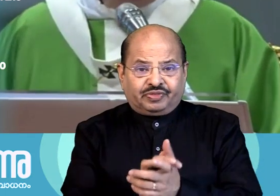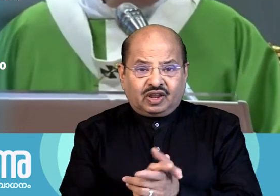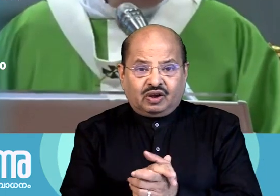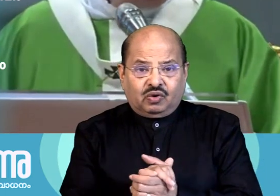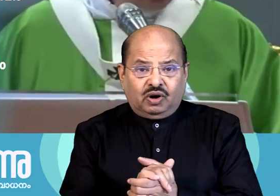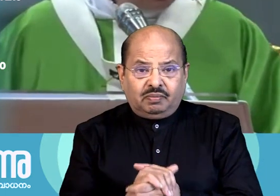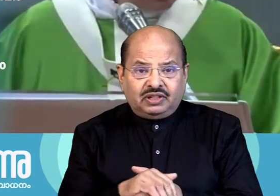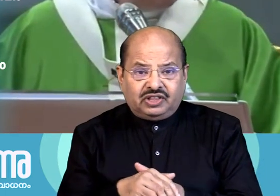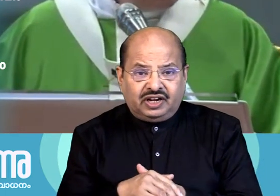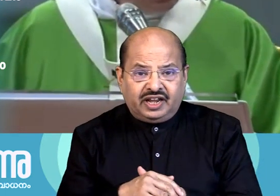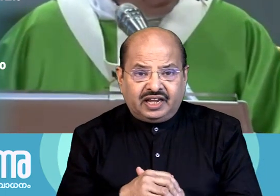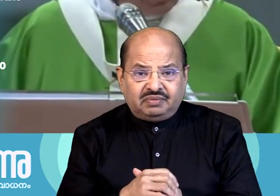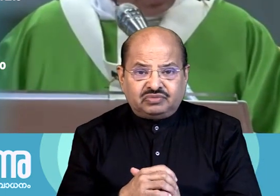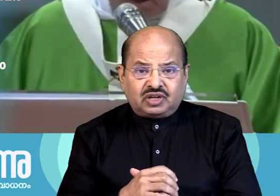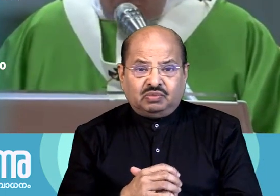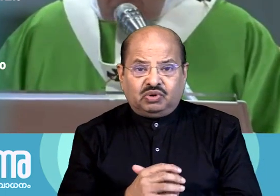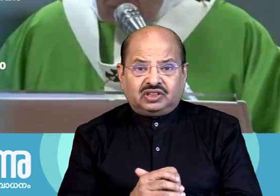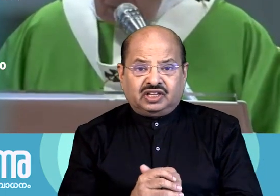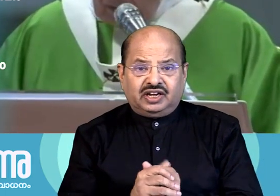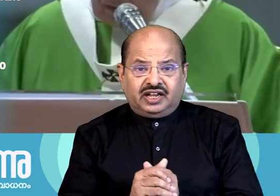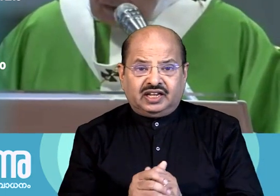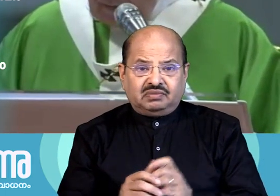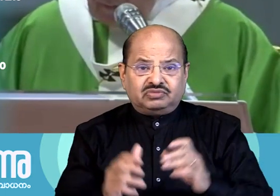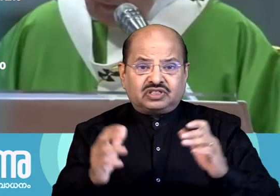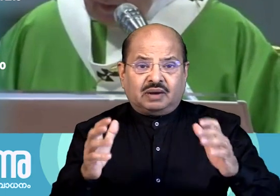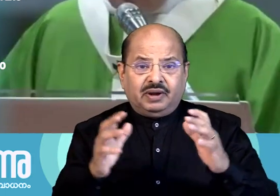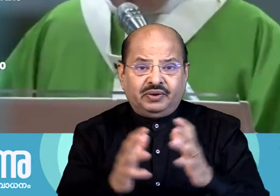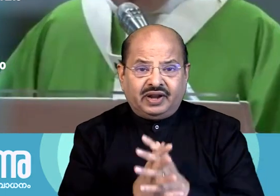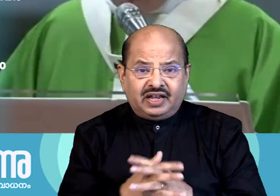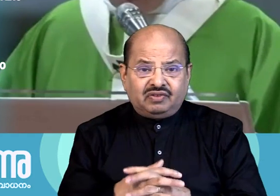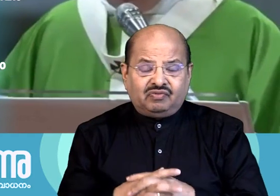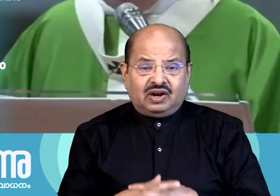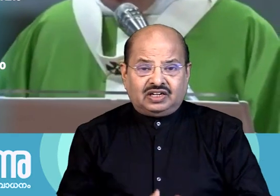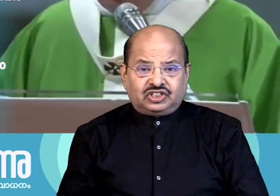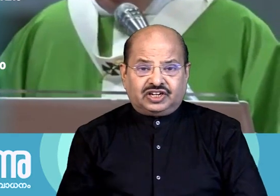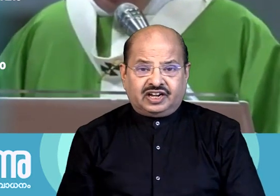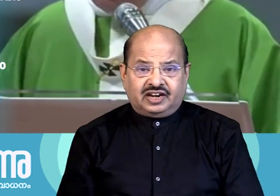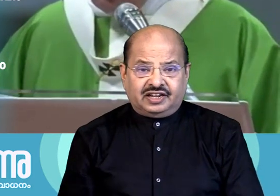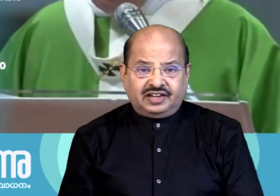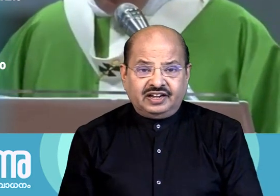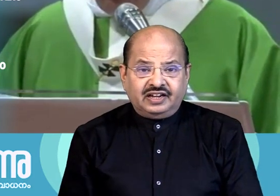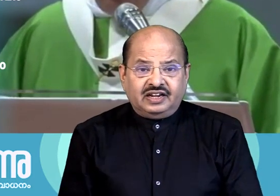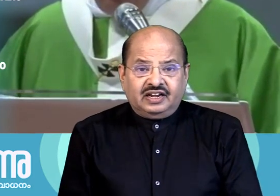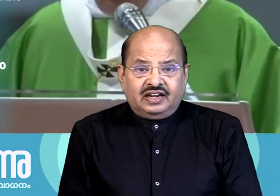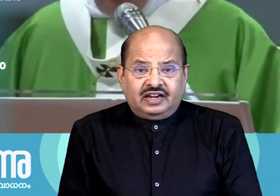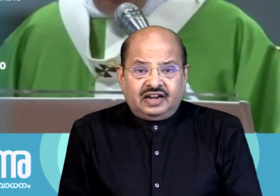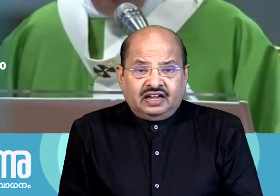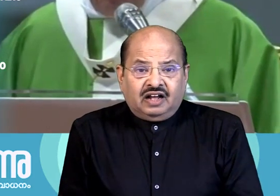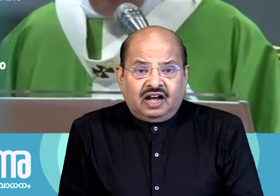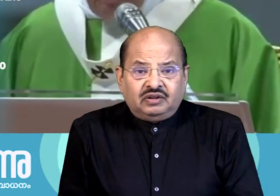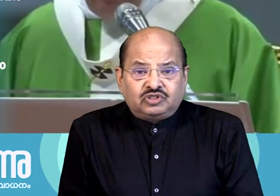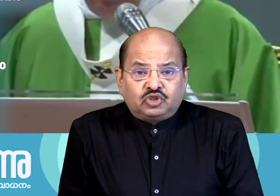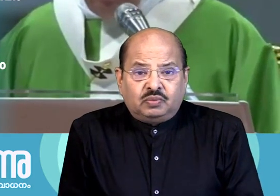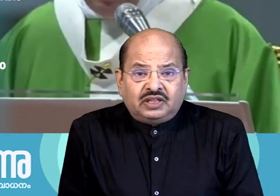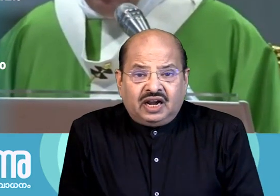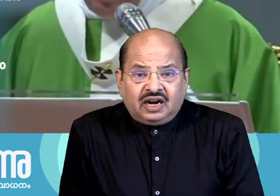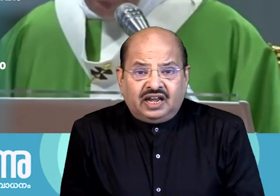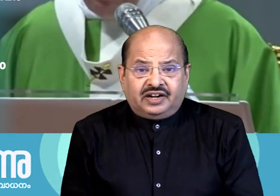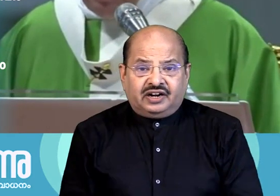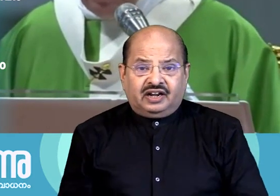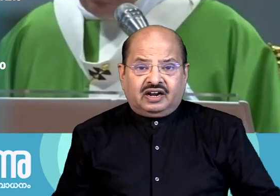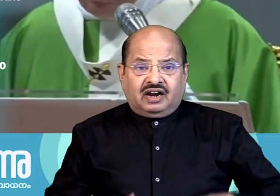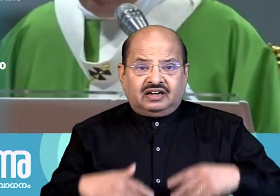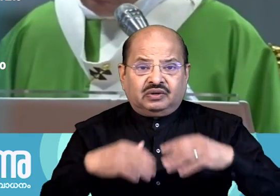മുതിർന്നവരോടൊപ്പം കുടുംബത്തിൻ്റെയും സമൂഹത്തിൻ്റെയും സഭയുടെയും വളർച്ചയ്ക്കായി ഏതാനും